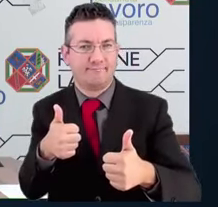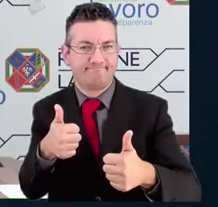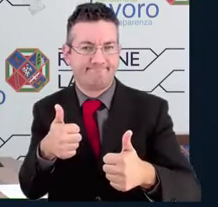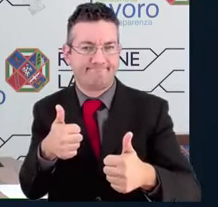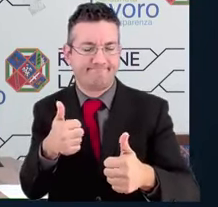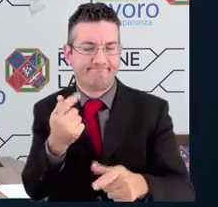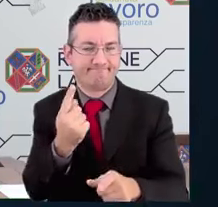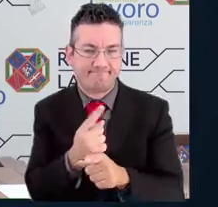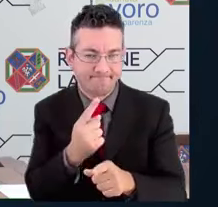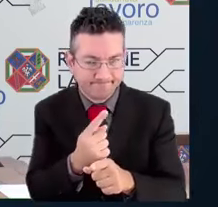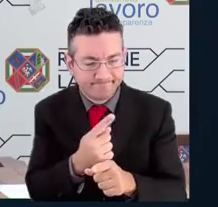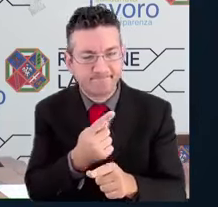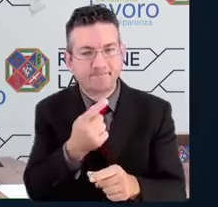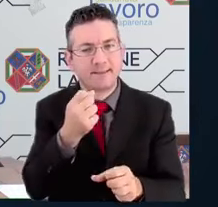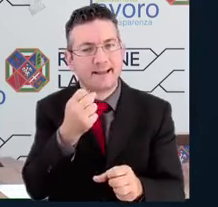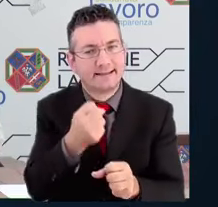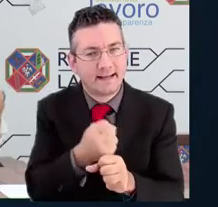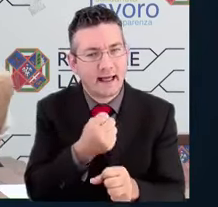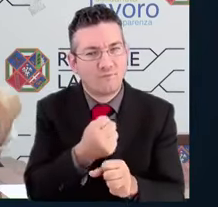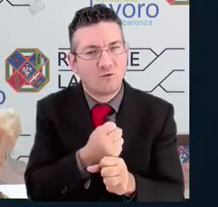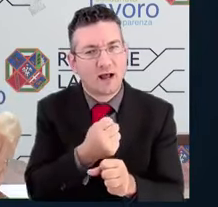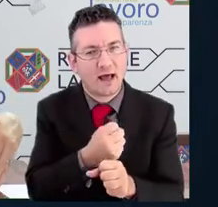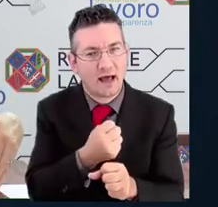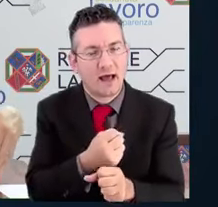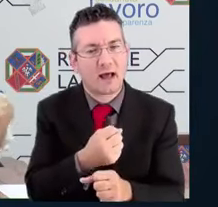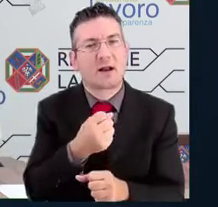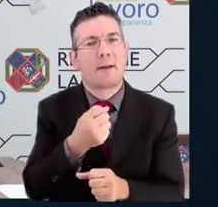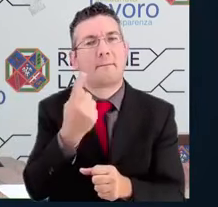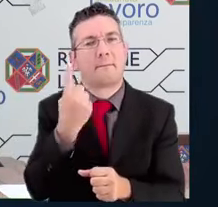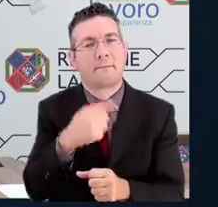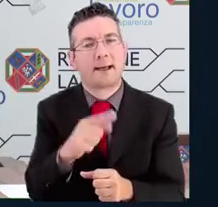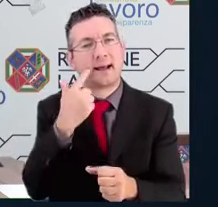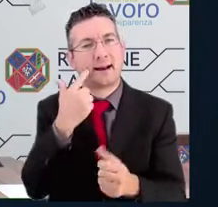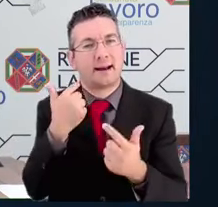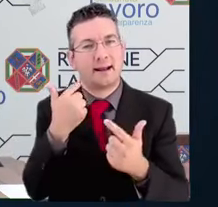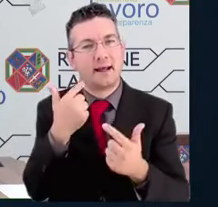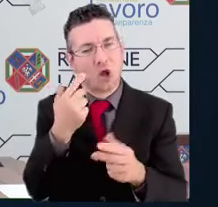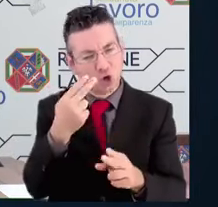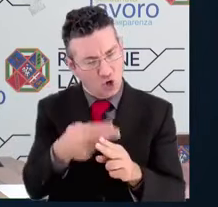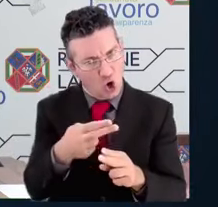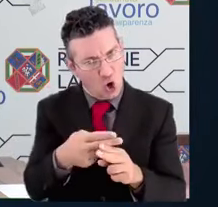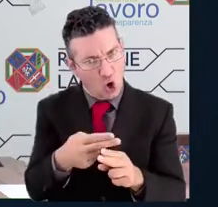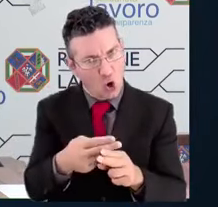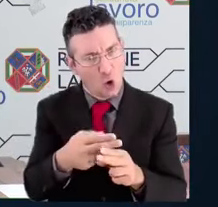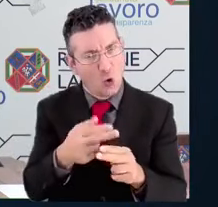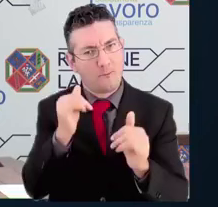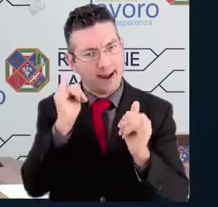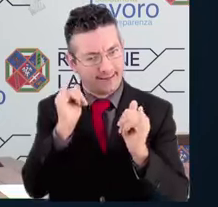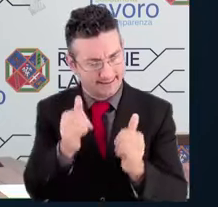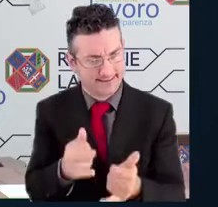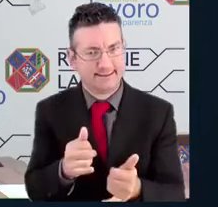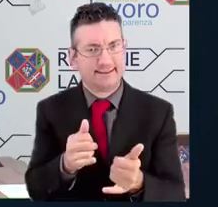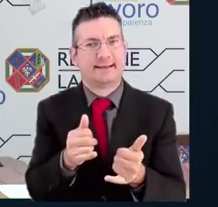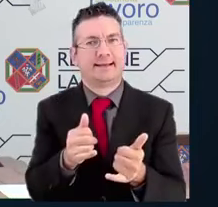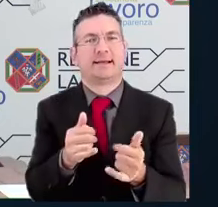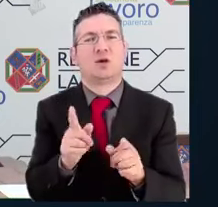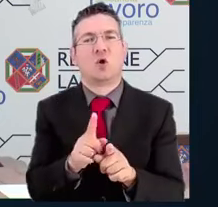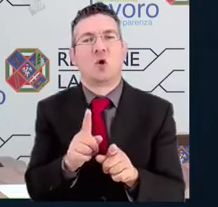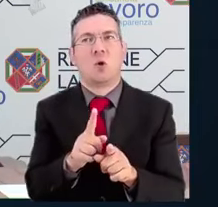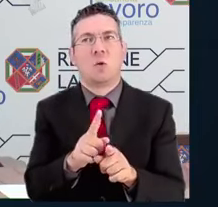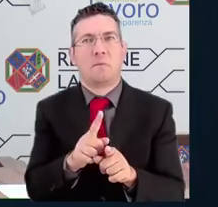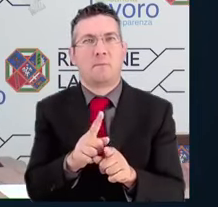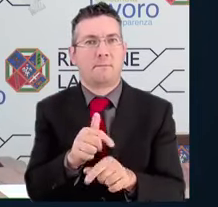lavorare affinché roma faccia da traino per il resto del territorio delle province e